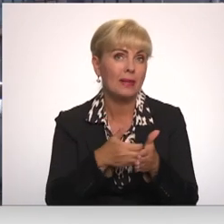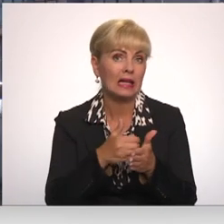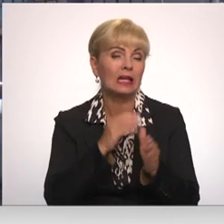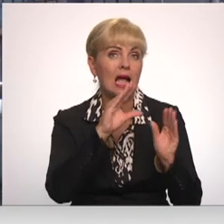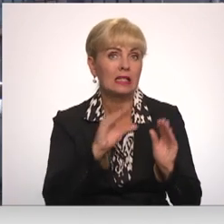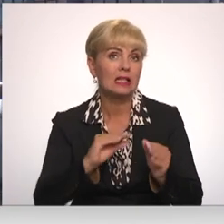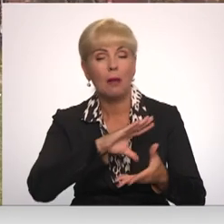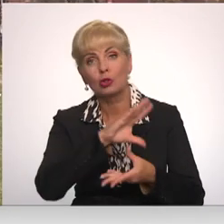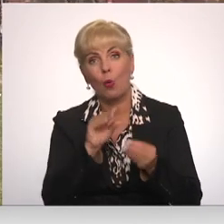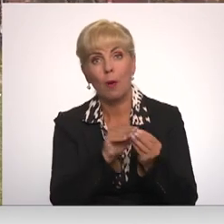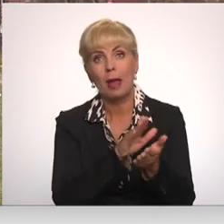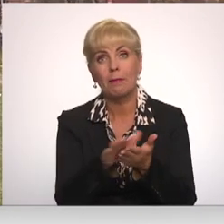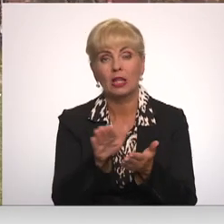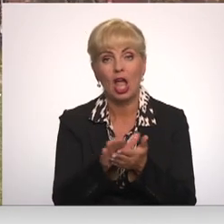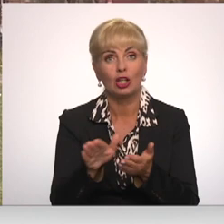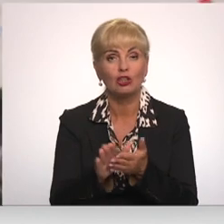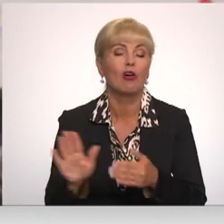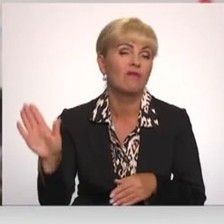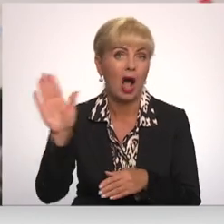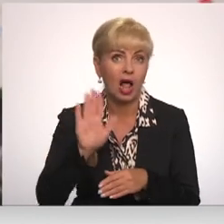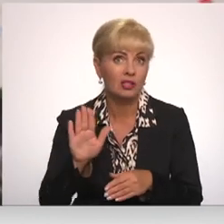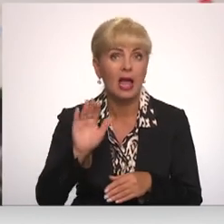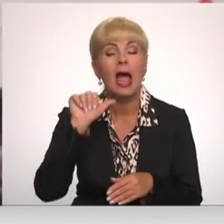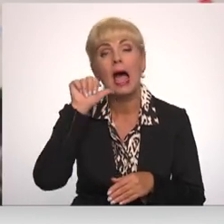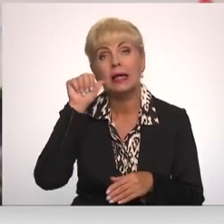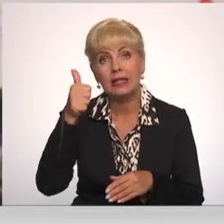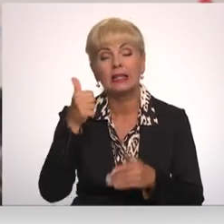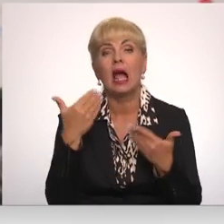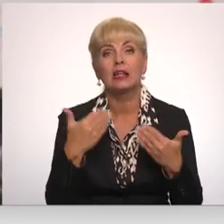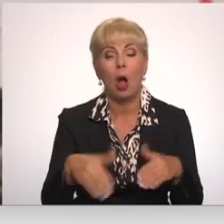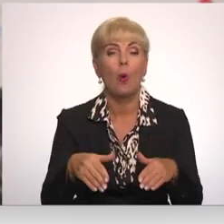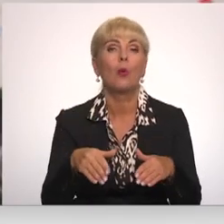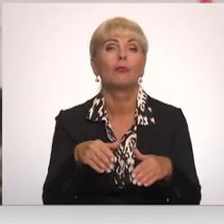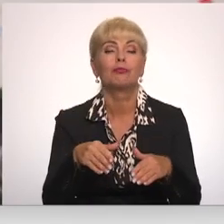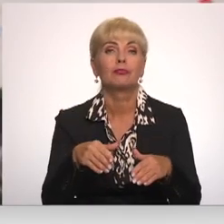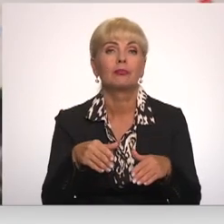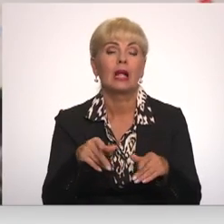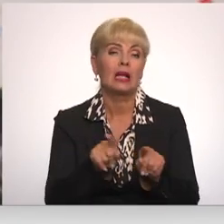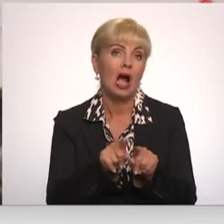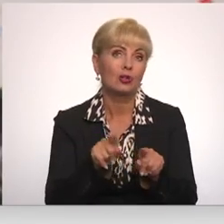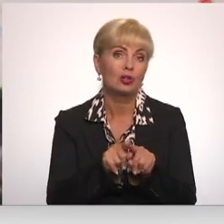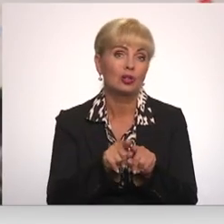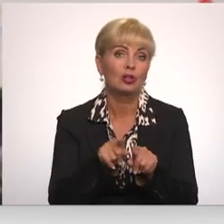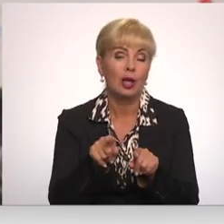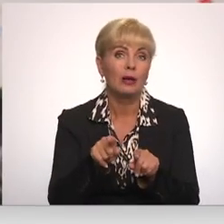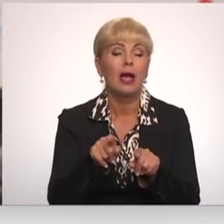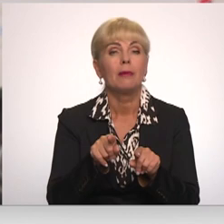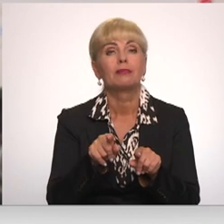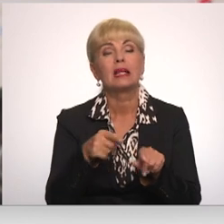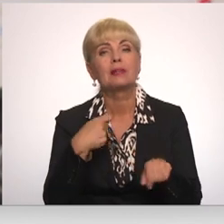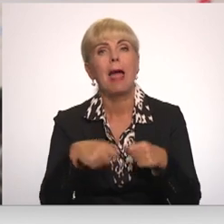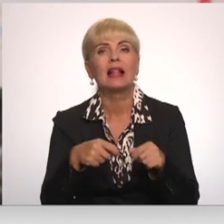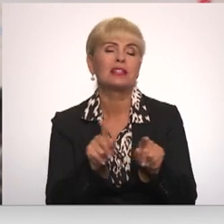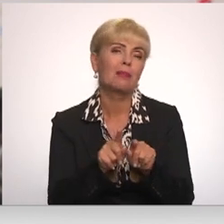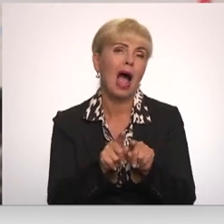jāsamazina kopējais patēriņš valstī. Rītā mēs jau izspēlēsim jau enerģetisko krīzi. Tas ir